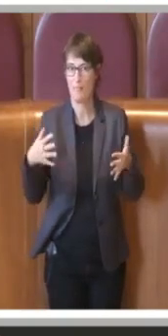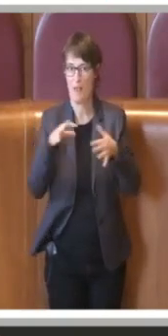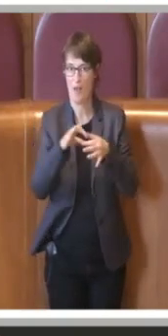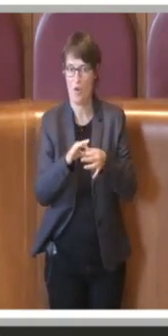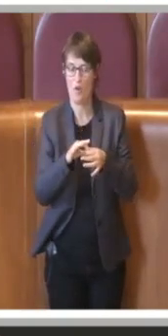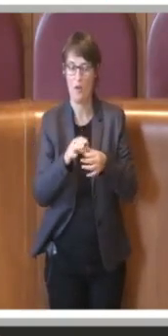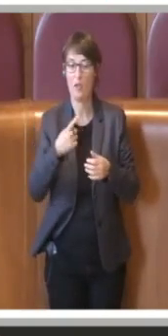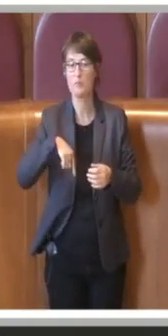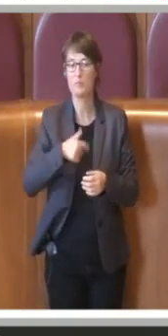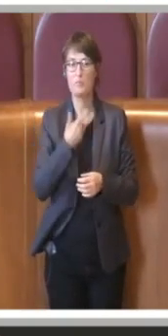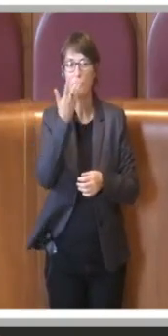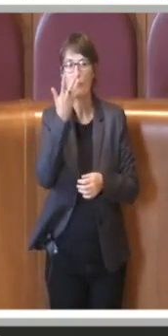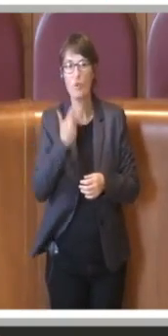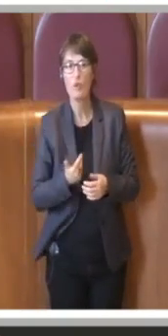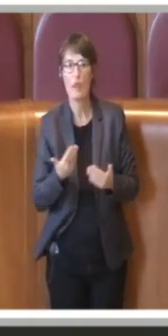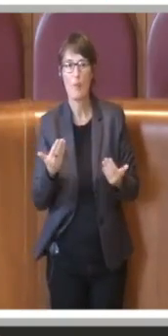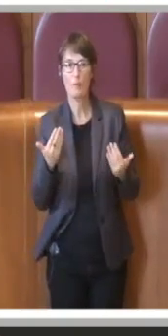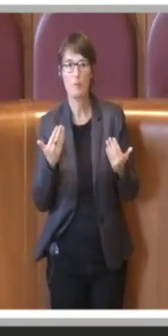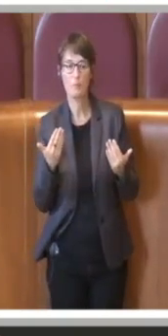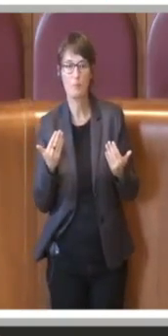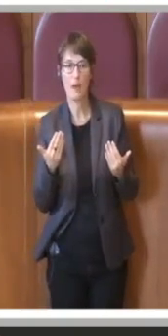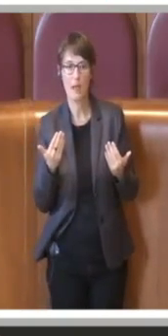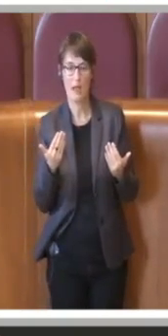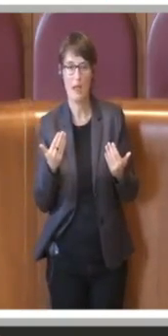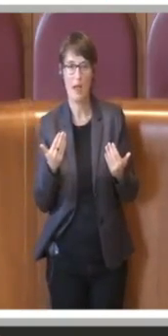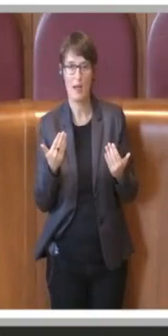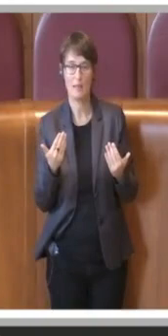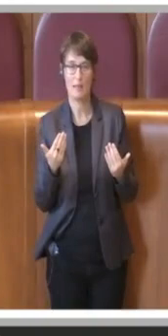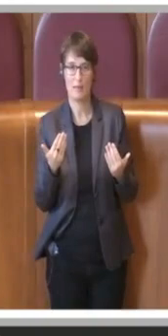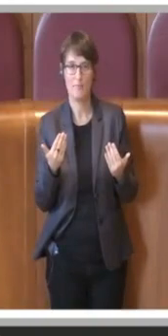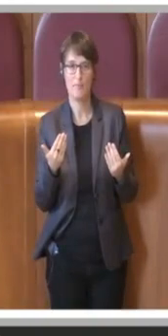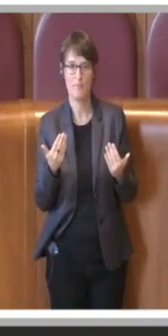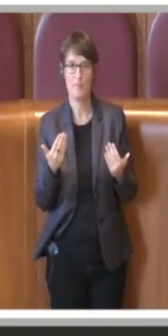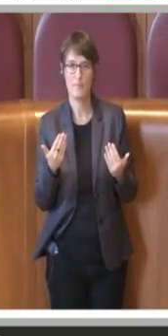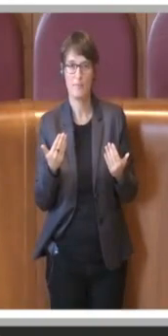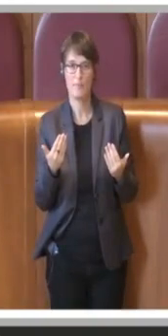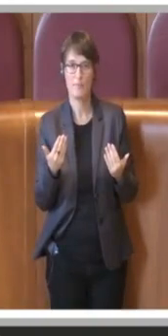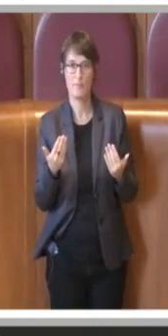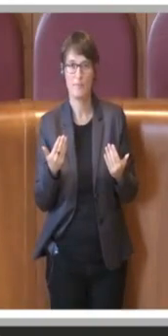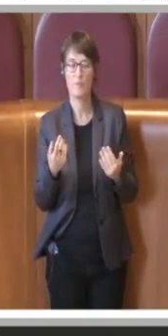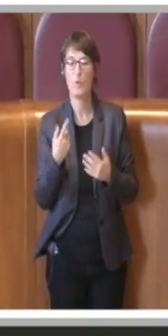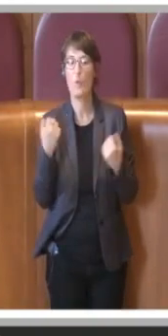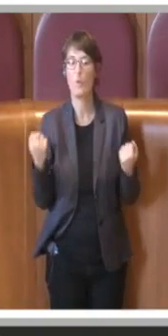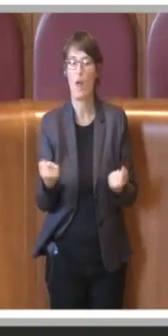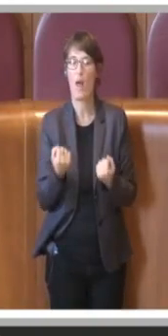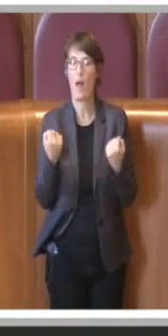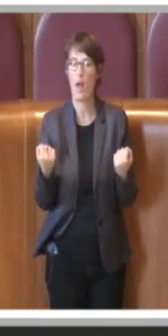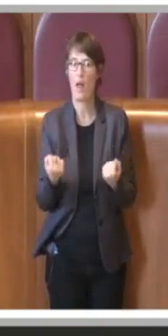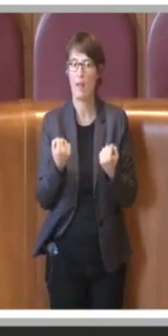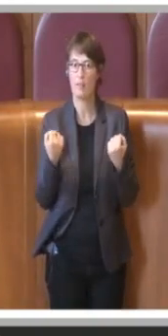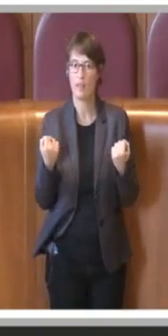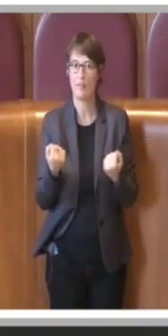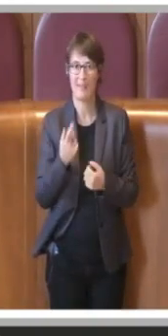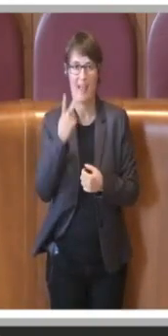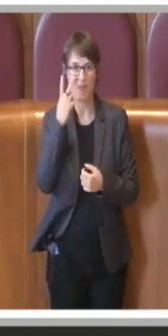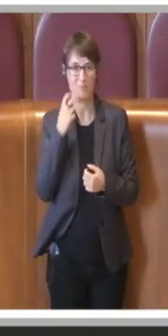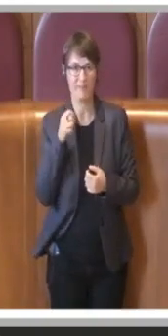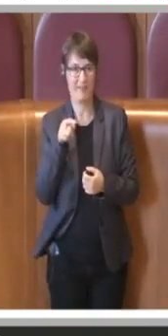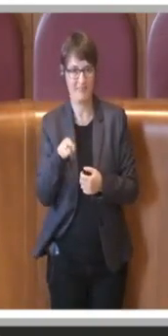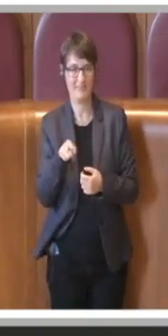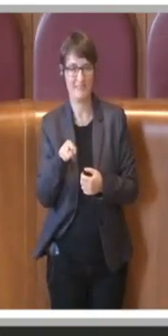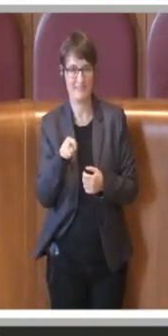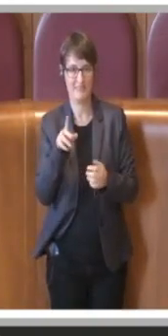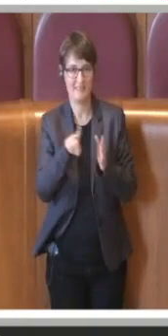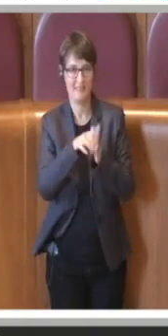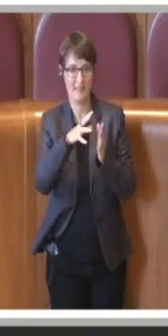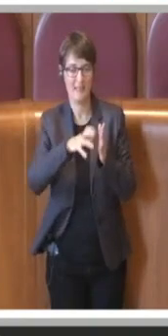ci siano, e quindi una delle attività previste nella food policy sicuramente è la incentivazione